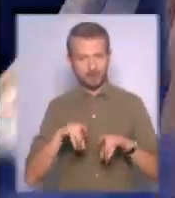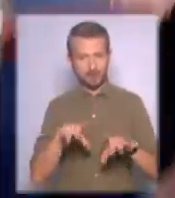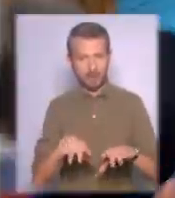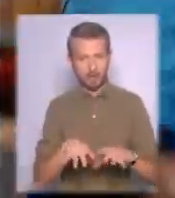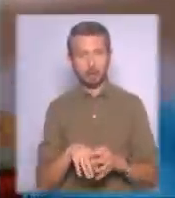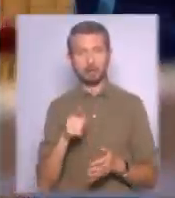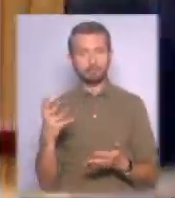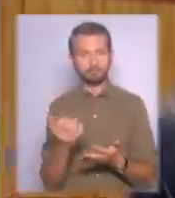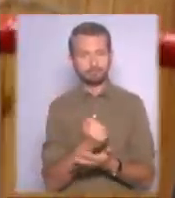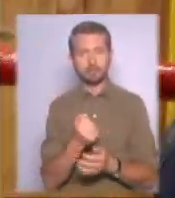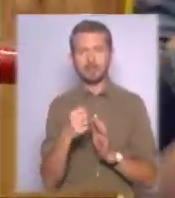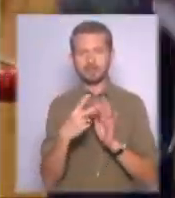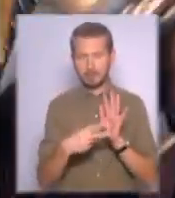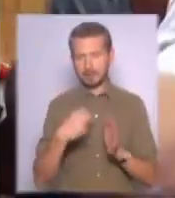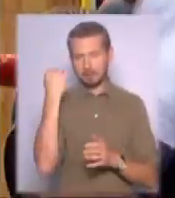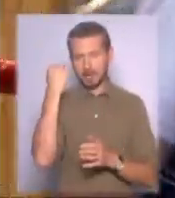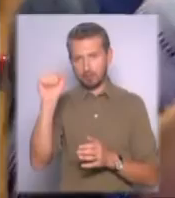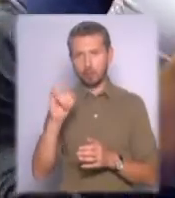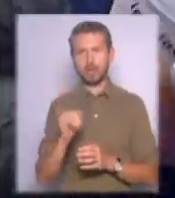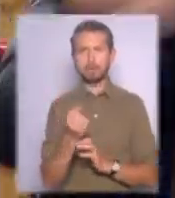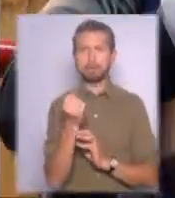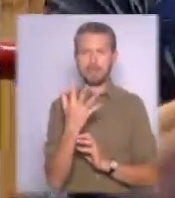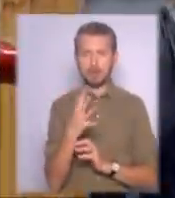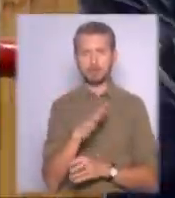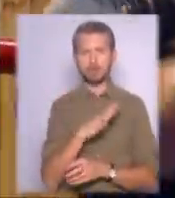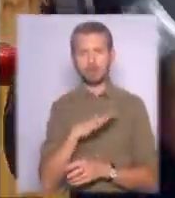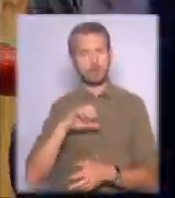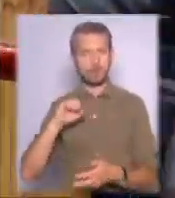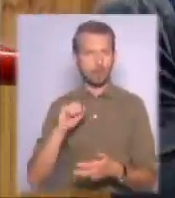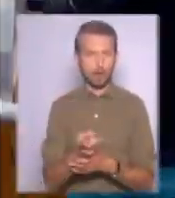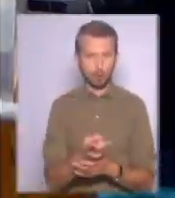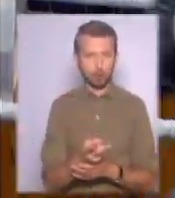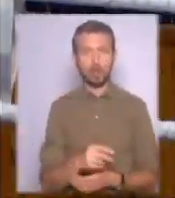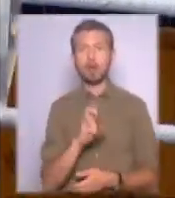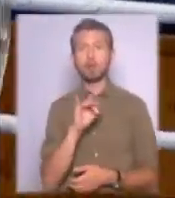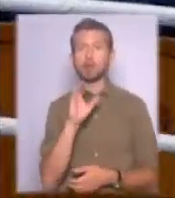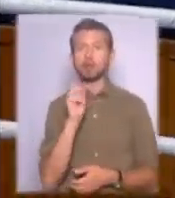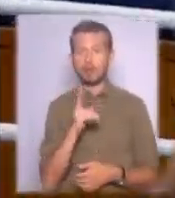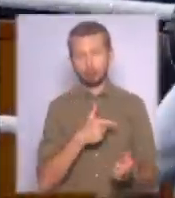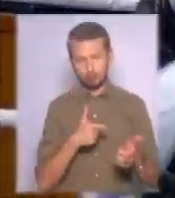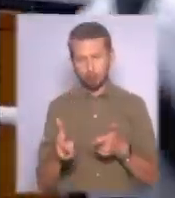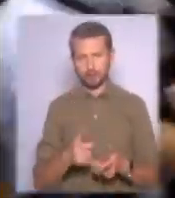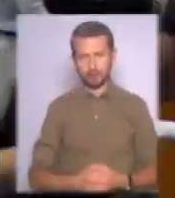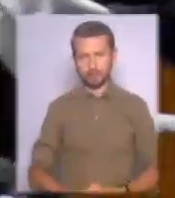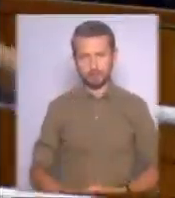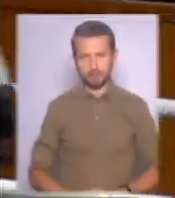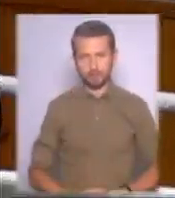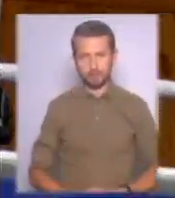активі Зака 17 перемог, 15 з яких нокаутами. Але Бурсак готовий до цього поєдинку.